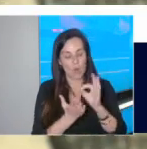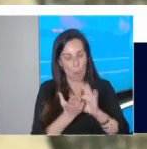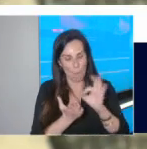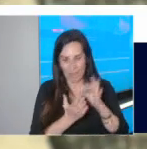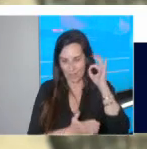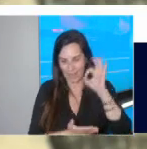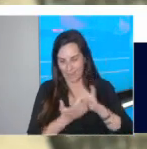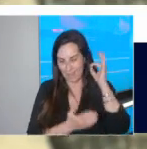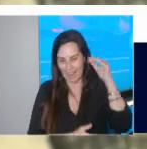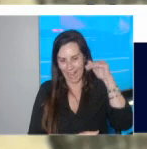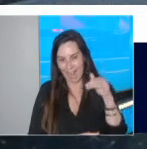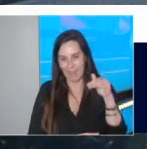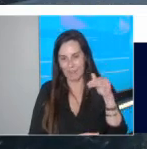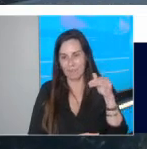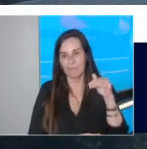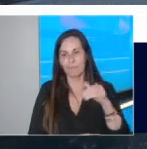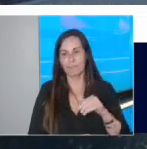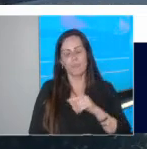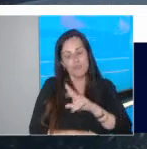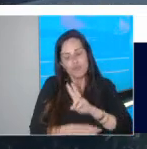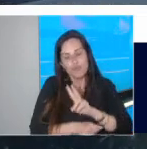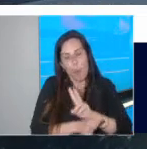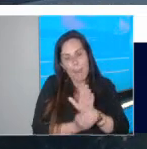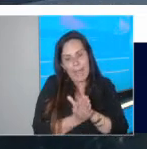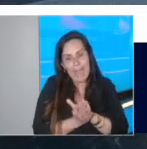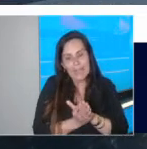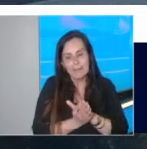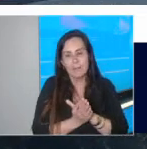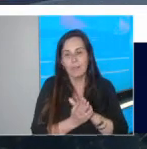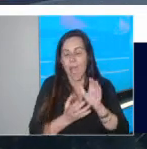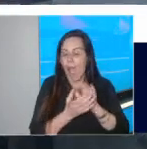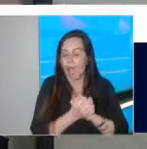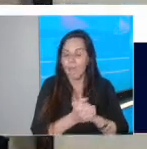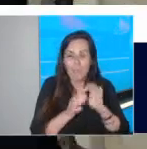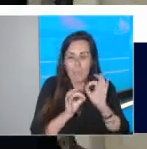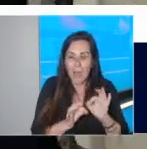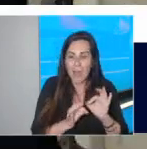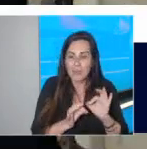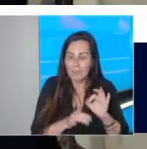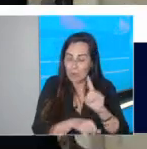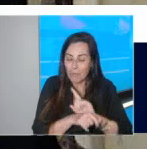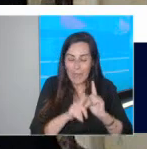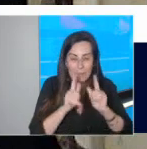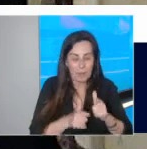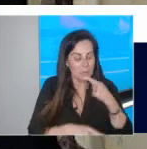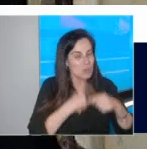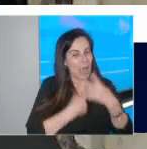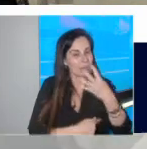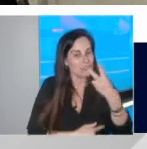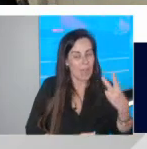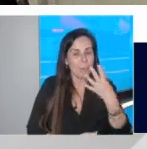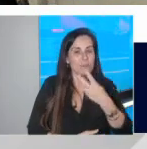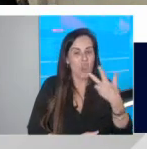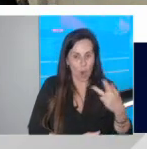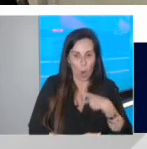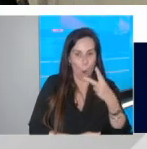באותו ספר זיכרונות שרות צדקוני שומרת כל השנים, החברים שלה ממש בזמן המלחמה, שנת